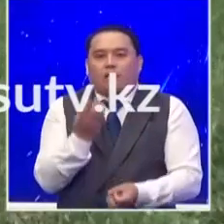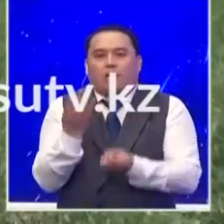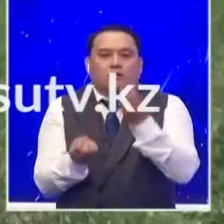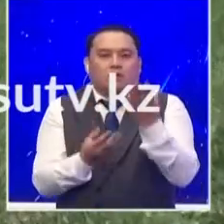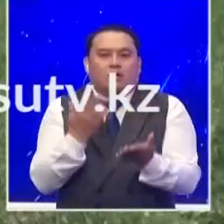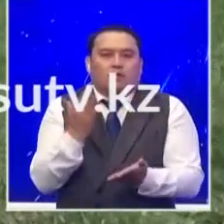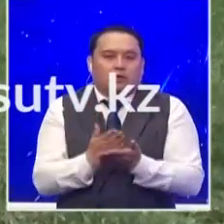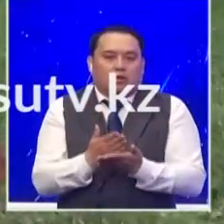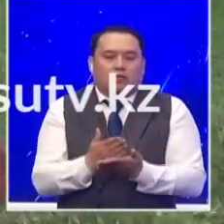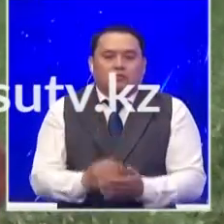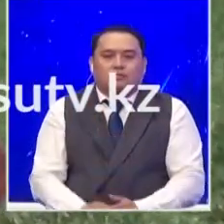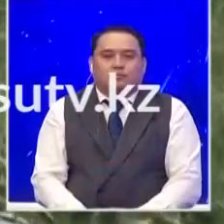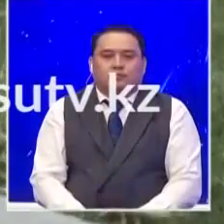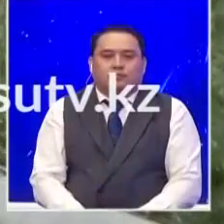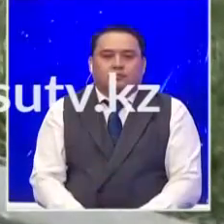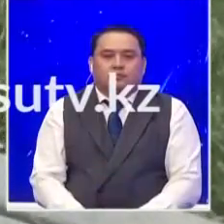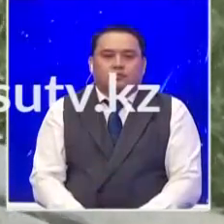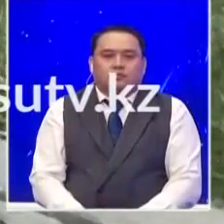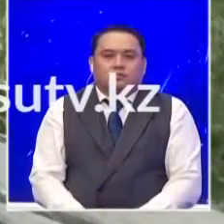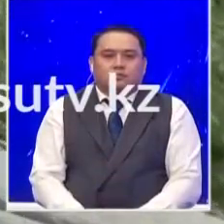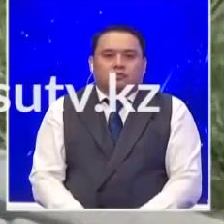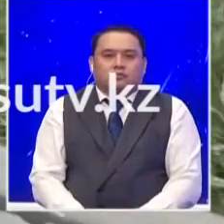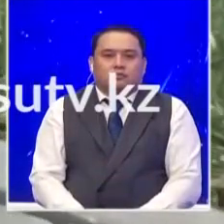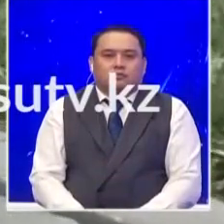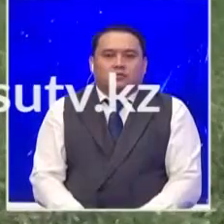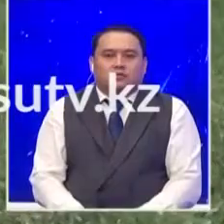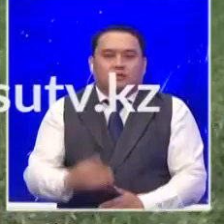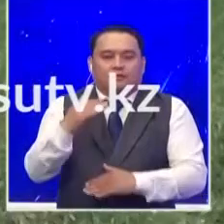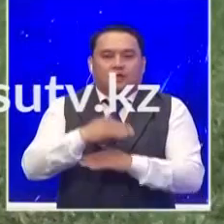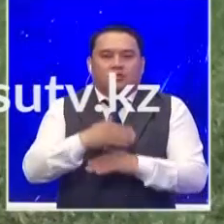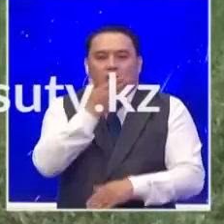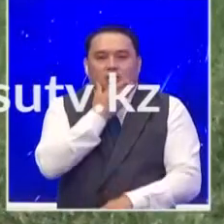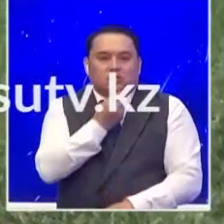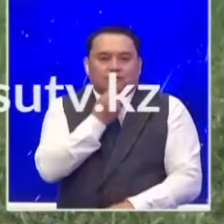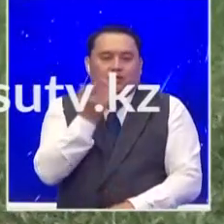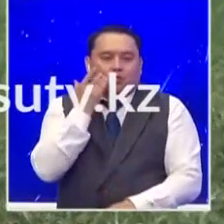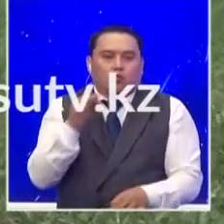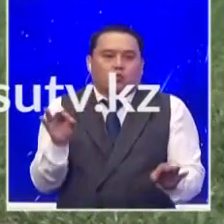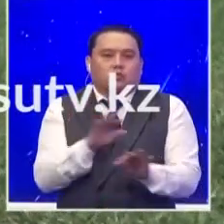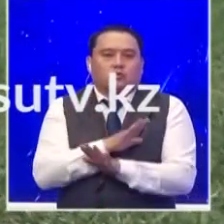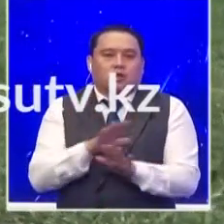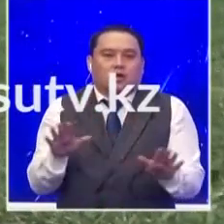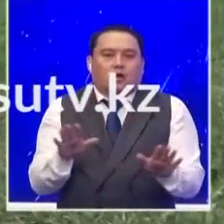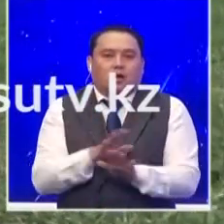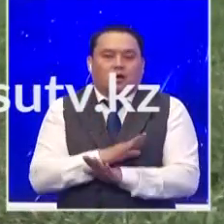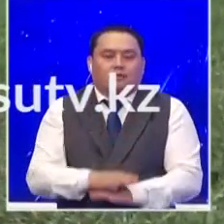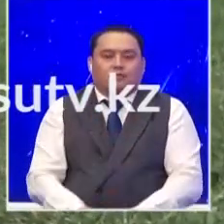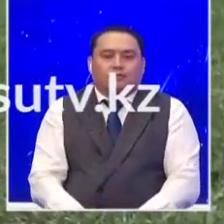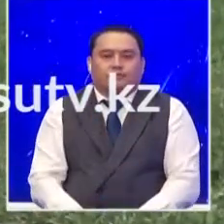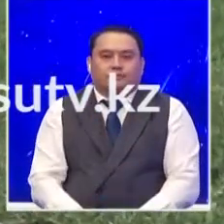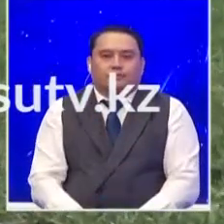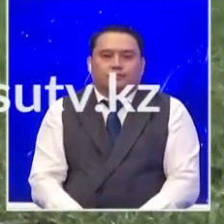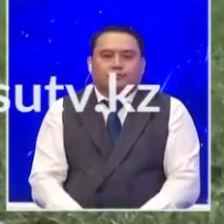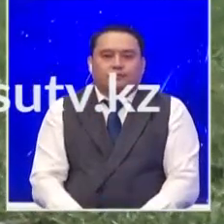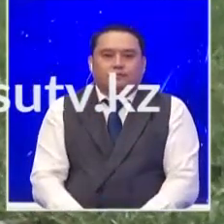них есть, скоро вот откроется. Фонтаны вечерами вообще красиво, там музыка играет, внуки мои там